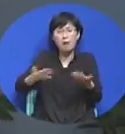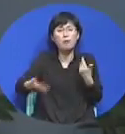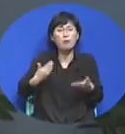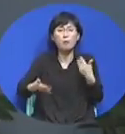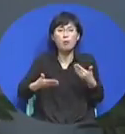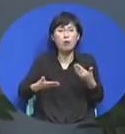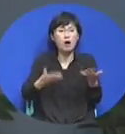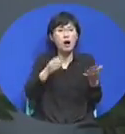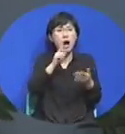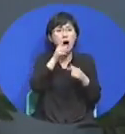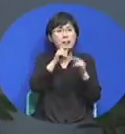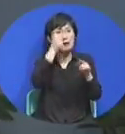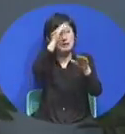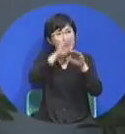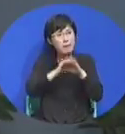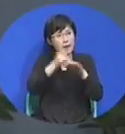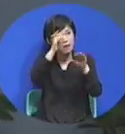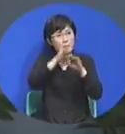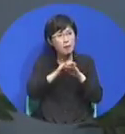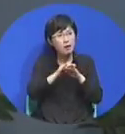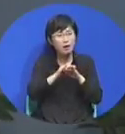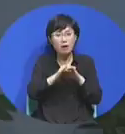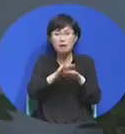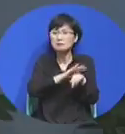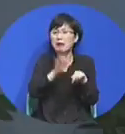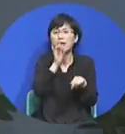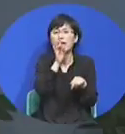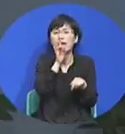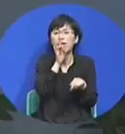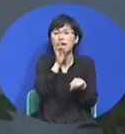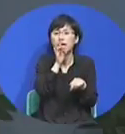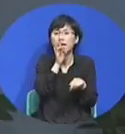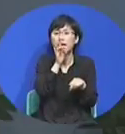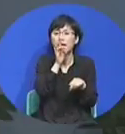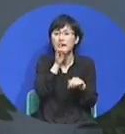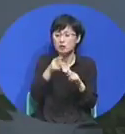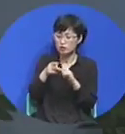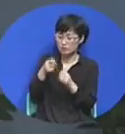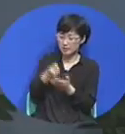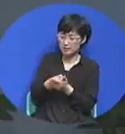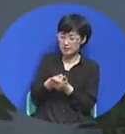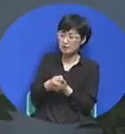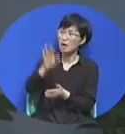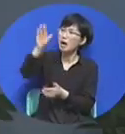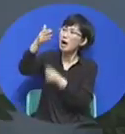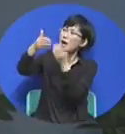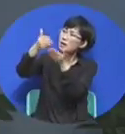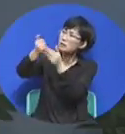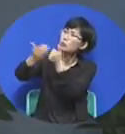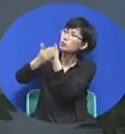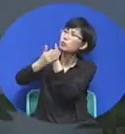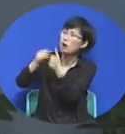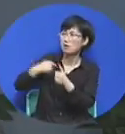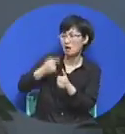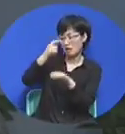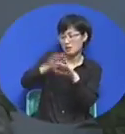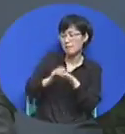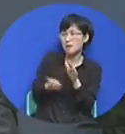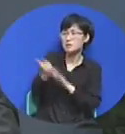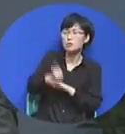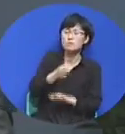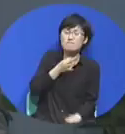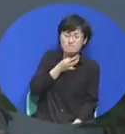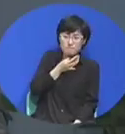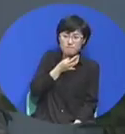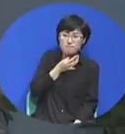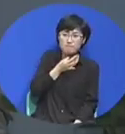word in the past. 그래서 내 하나님께 작은 결단입니다, 하나님. 내 예배 성공하게 해주십시오. So I made this very small resolution before God, and I said to God, God, help